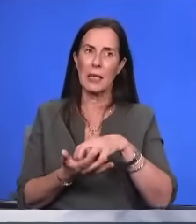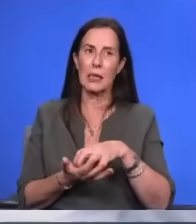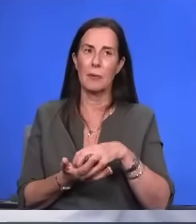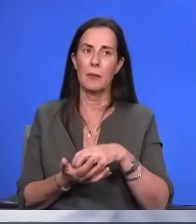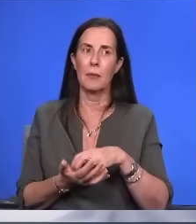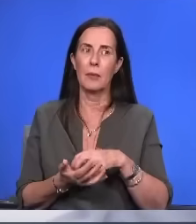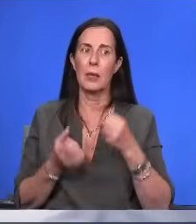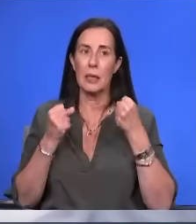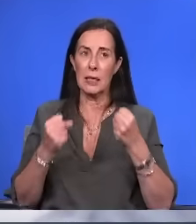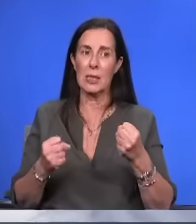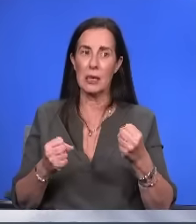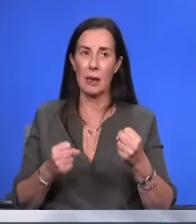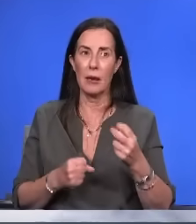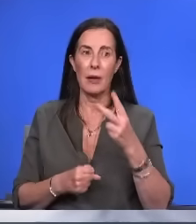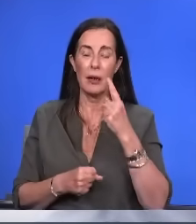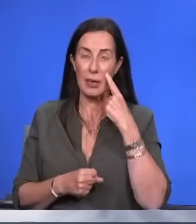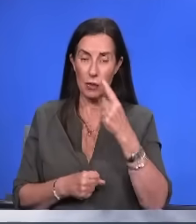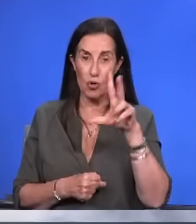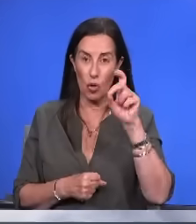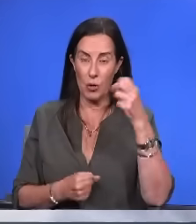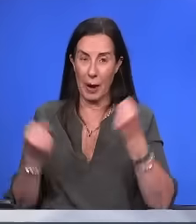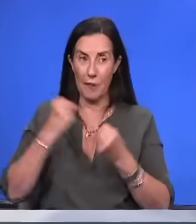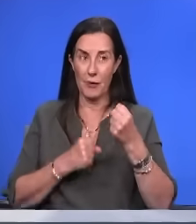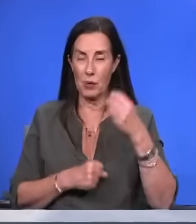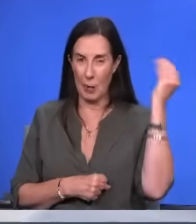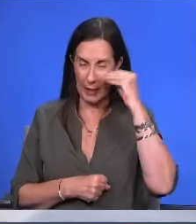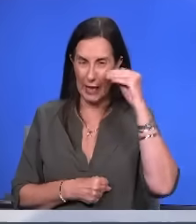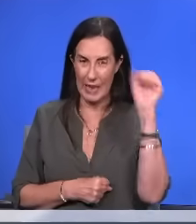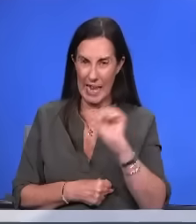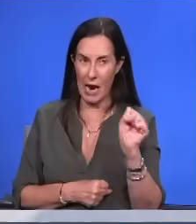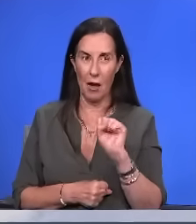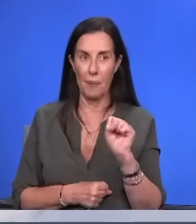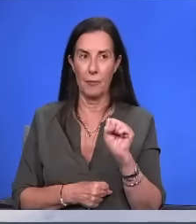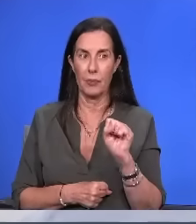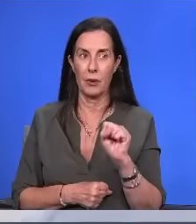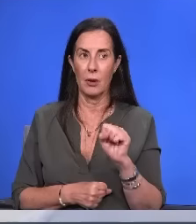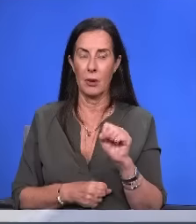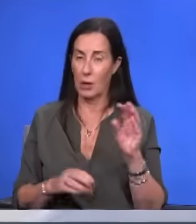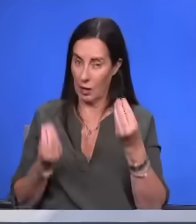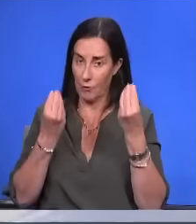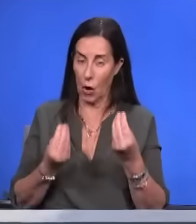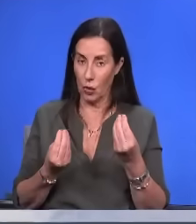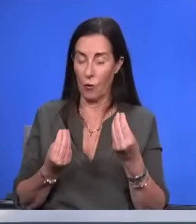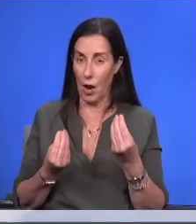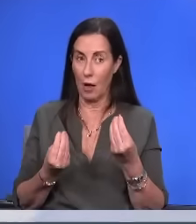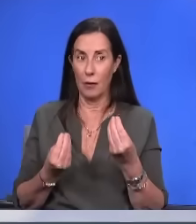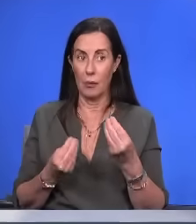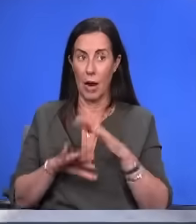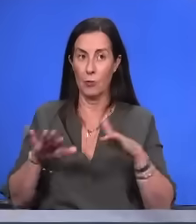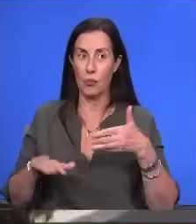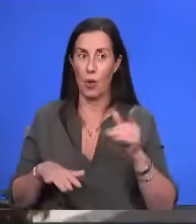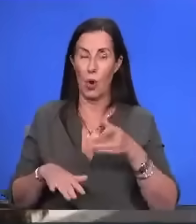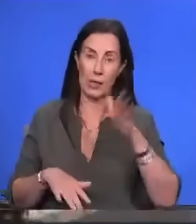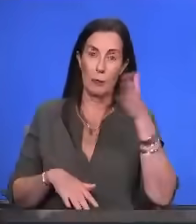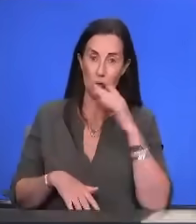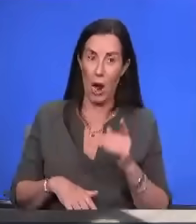תיסע בתוך מעלה אדומים ותראה 30 רכבי למד לנהיגה, שזה דבר מאוד מבורך בעיניי בתוך העיר. הילדים שלנו לא צריכים לצאת